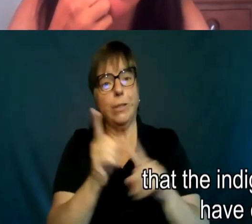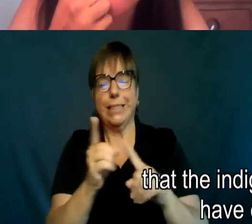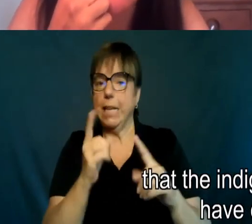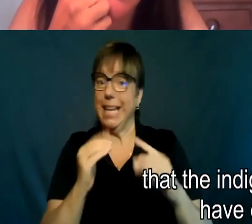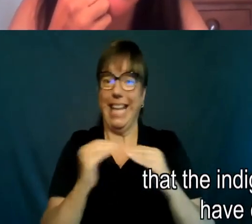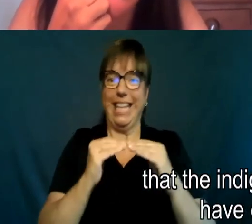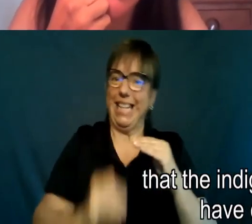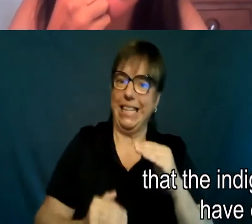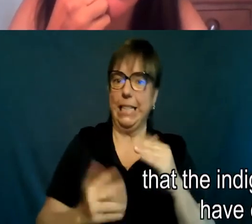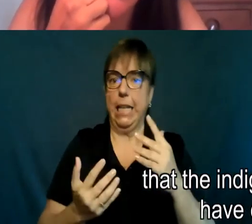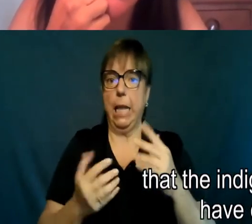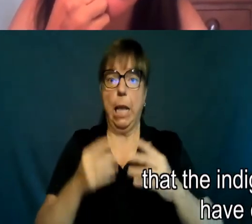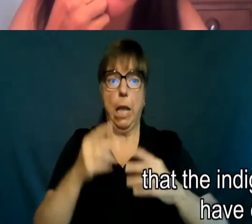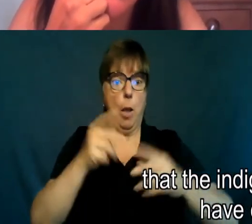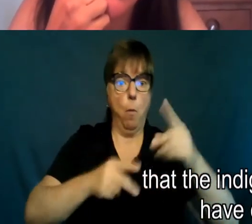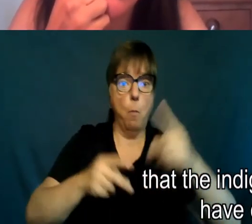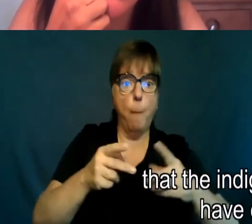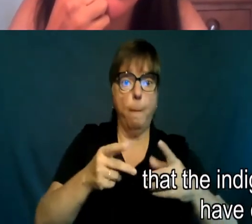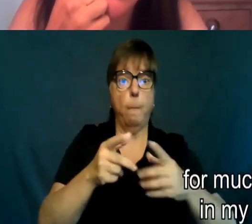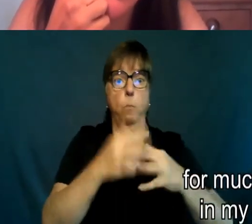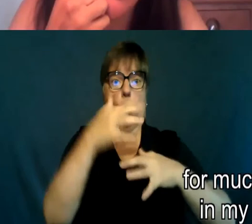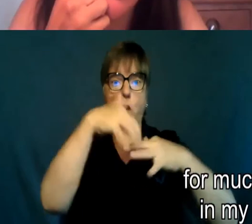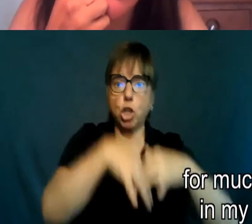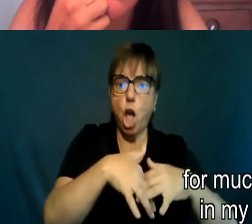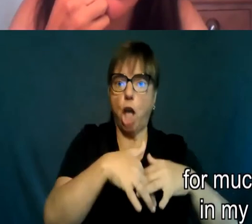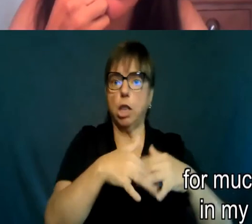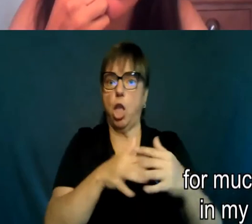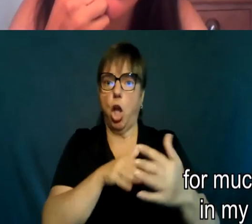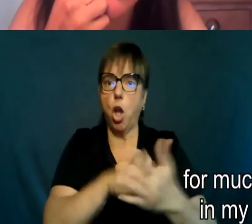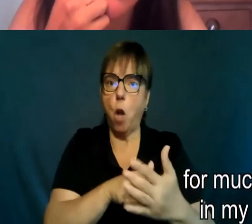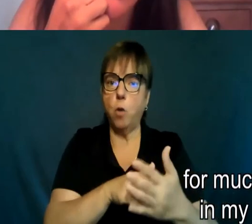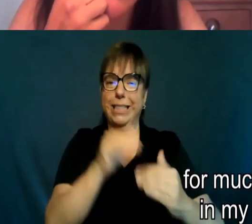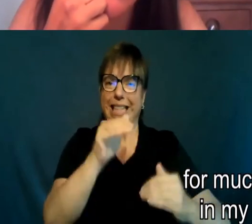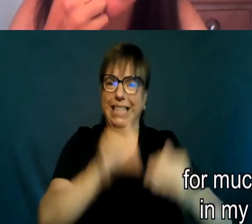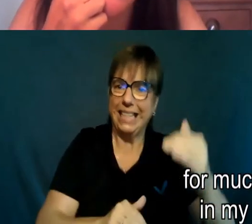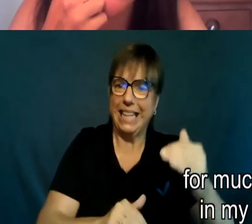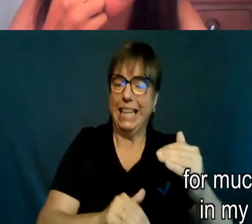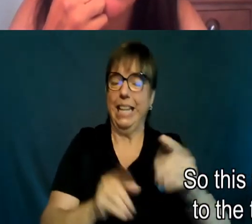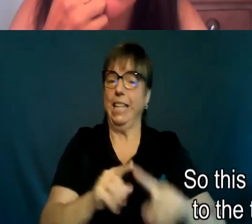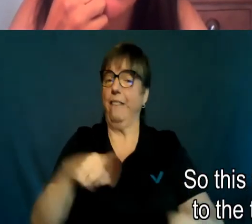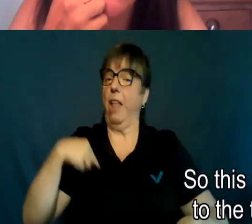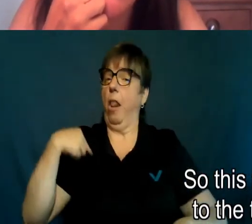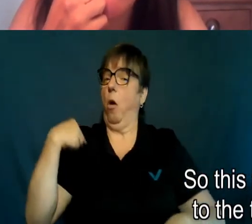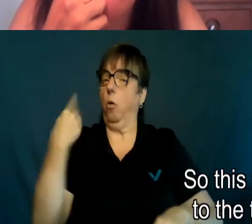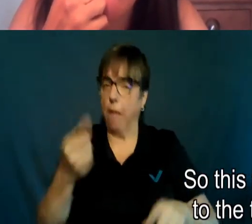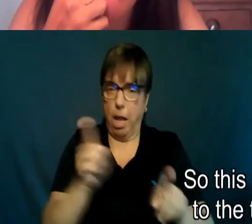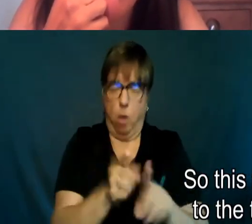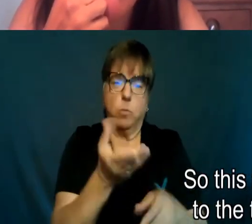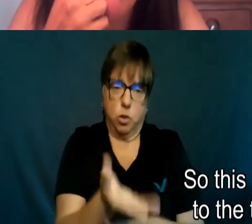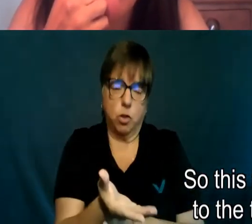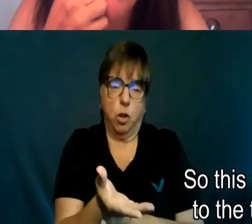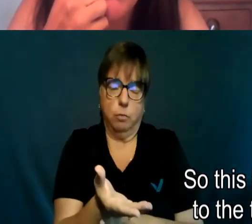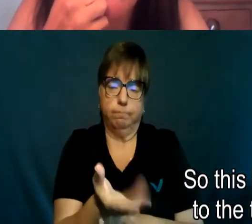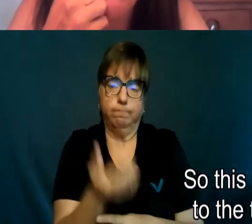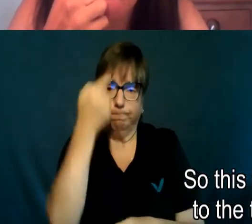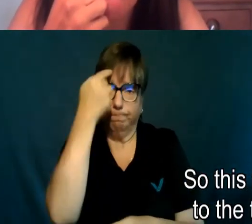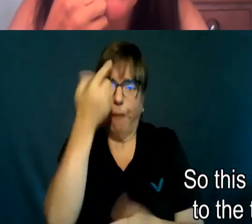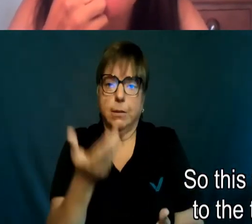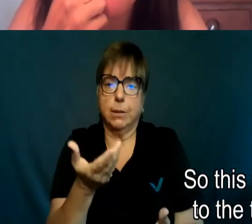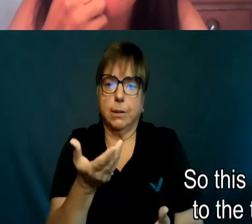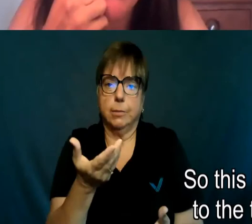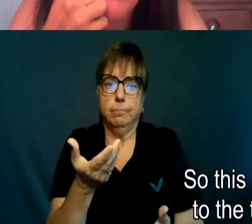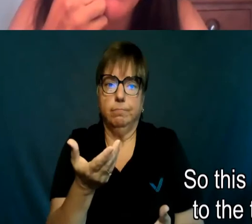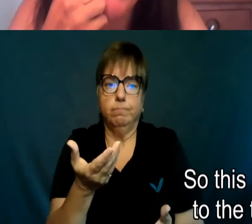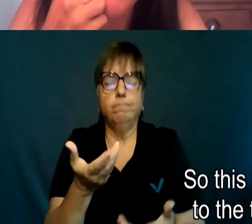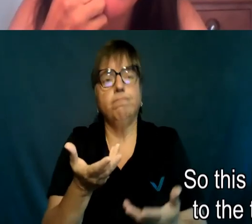que les peuples autochtones subissent depuis trop longtemps à mon avis. Donc cela m'amène